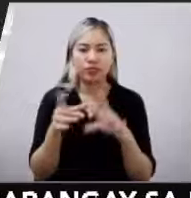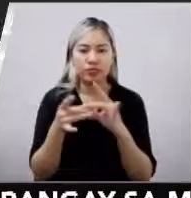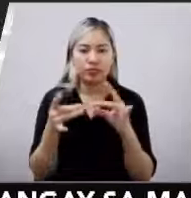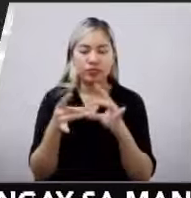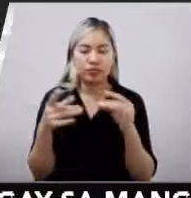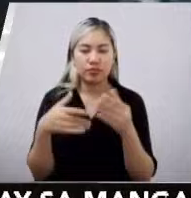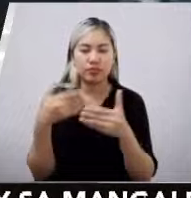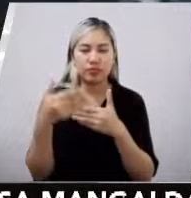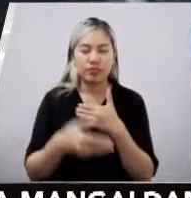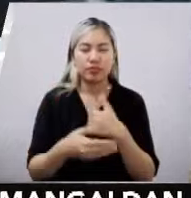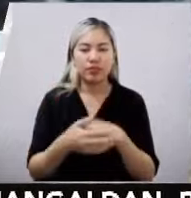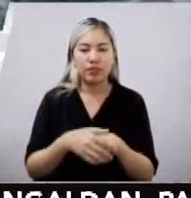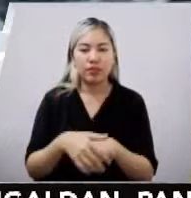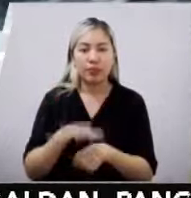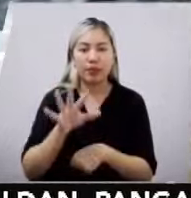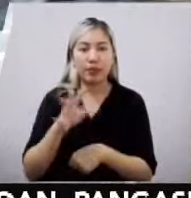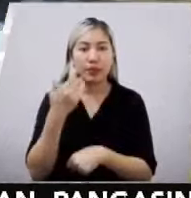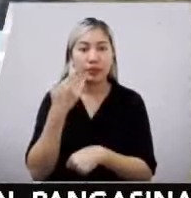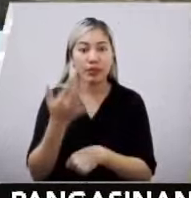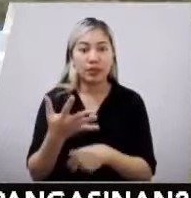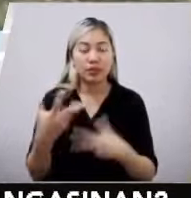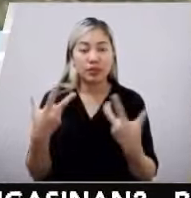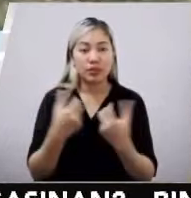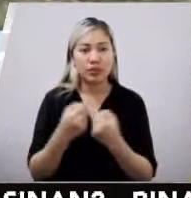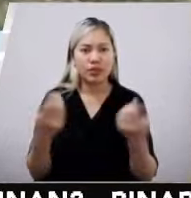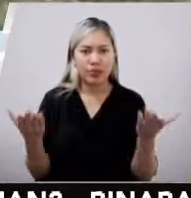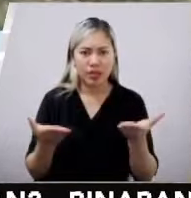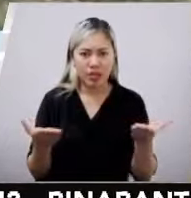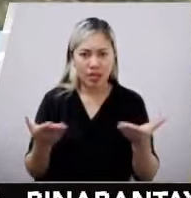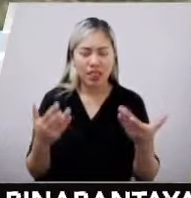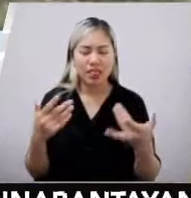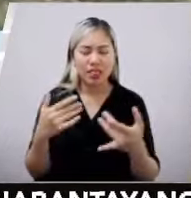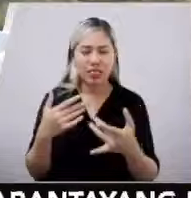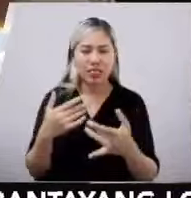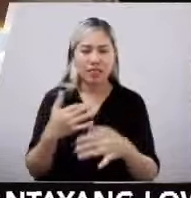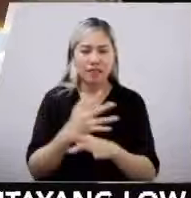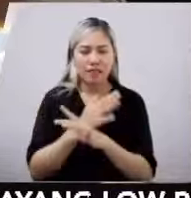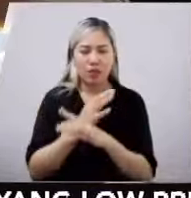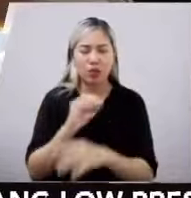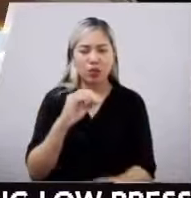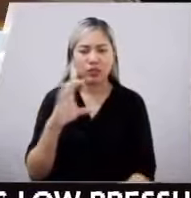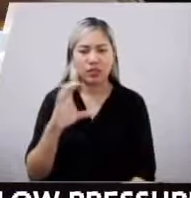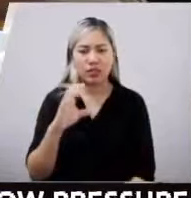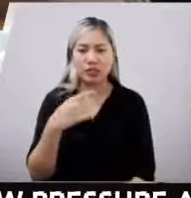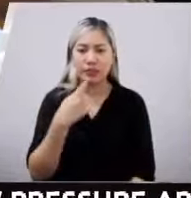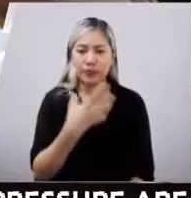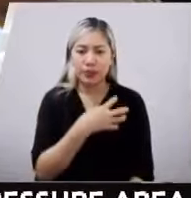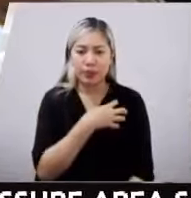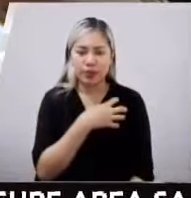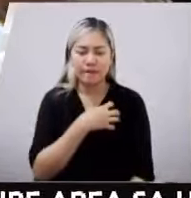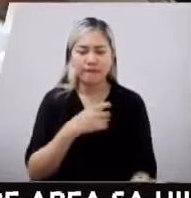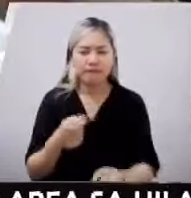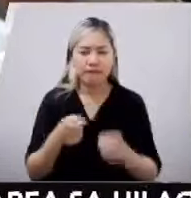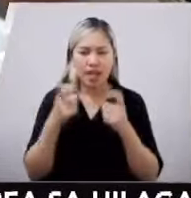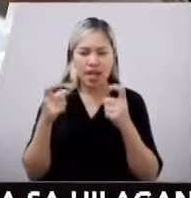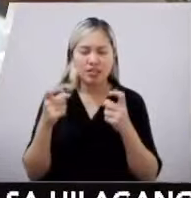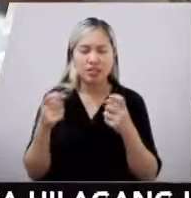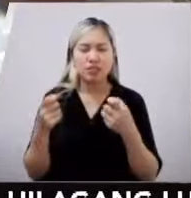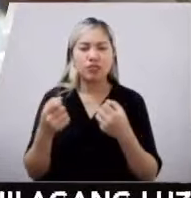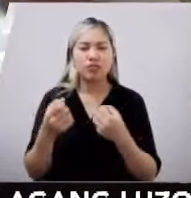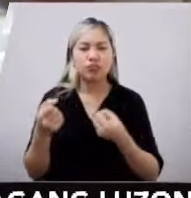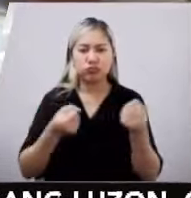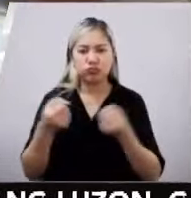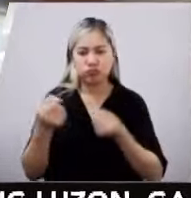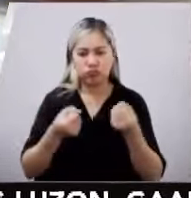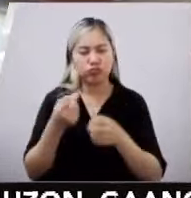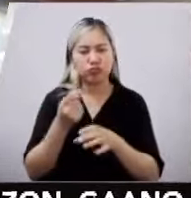5 ang nasawi sa aksidente sa Santa Maria, Davao Occidental. Ayon sa pulisya, mabilis ang takbo ng pick-up nang mag-overshoot at